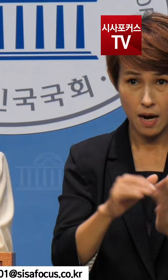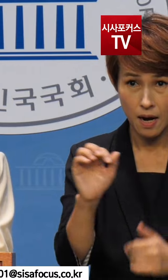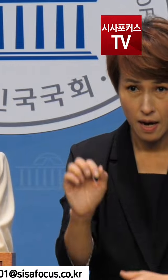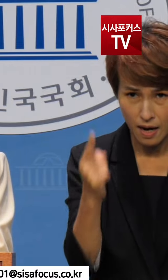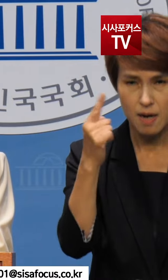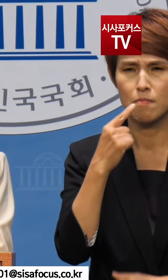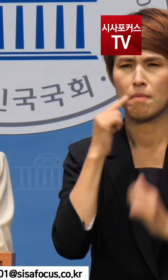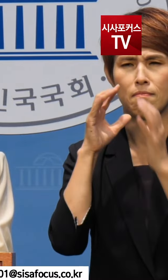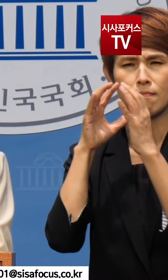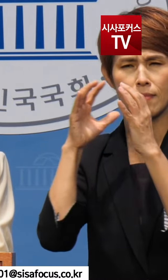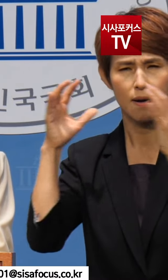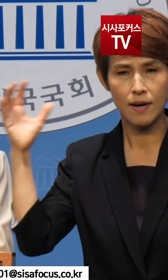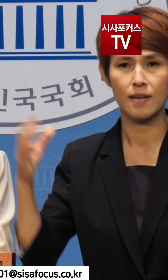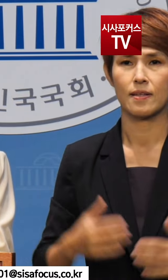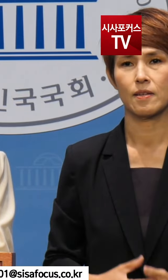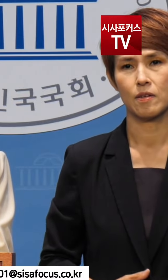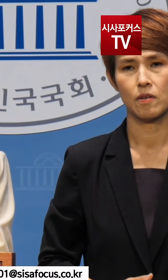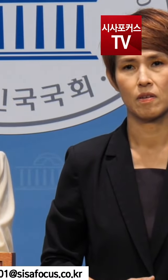있습니다.